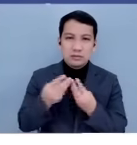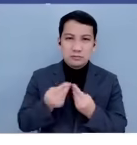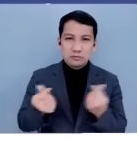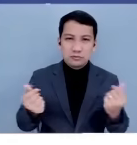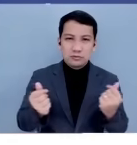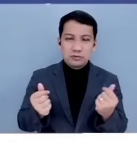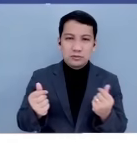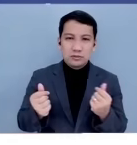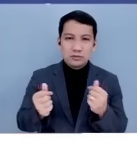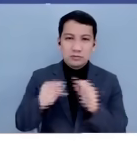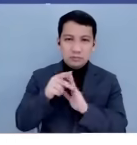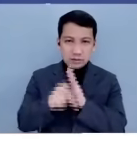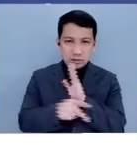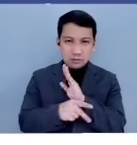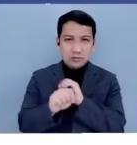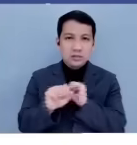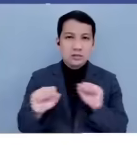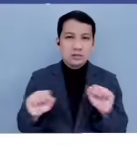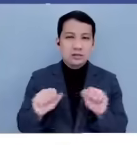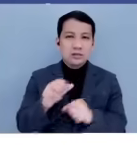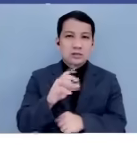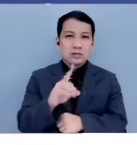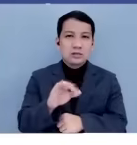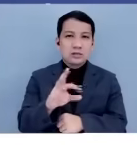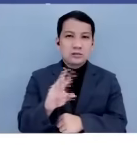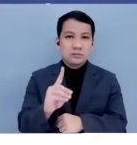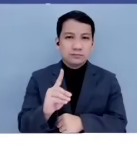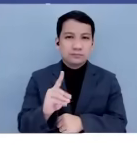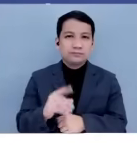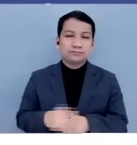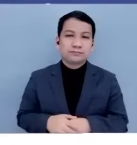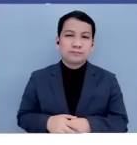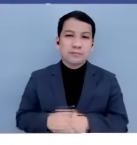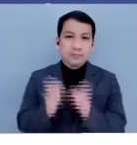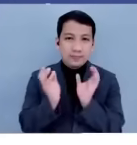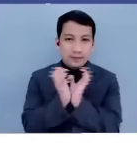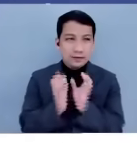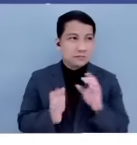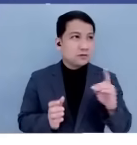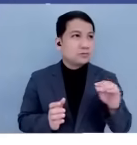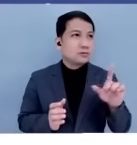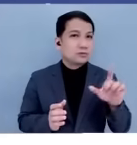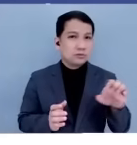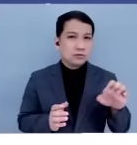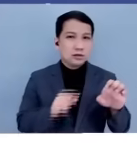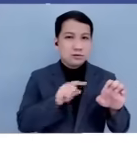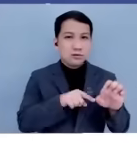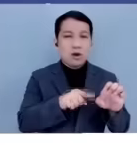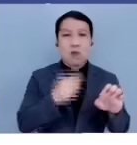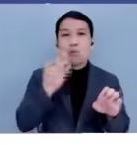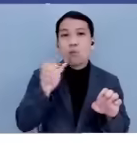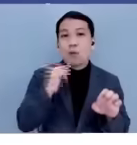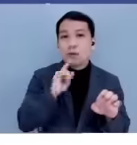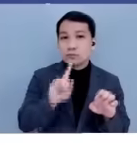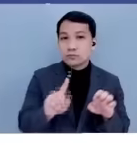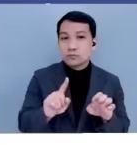mechanism, safeguards ng DSWD, ng DOLE, to make sure that this really goes to